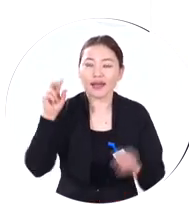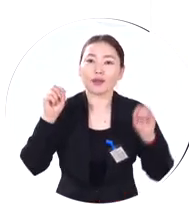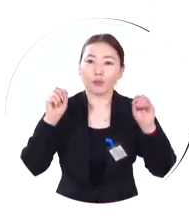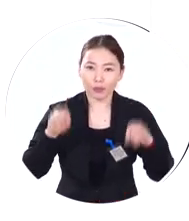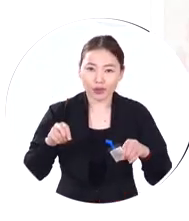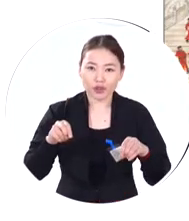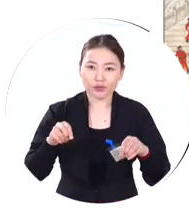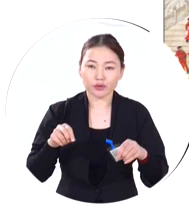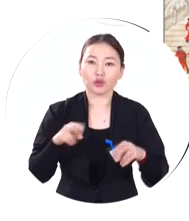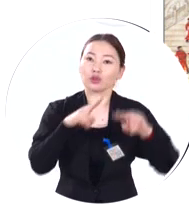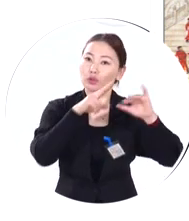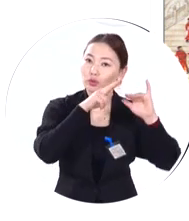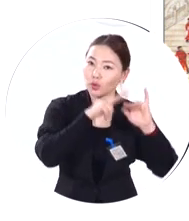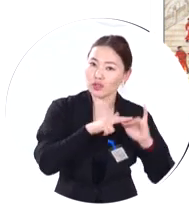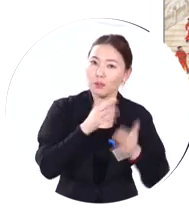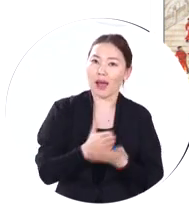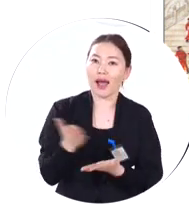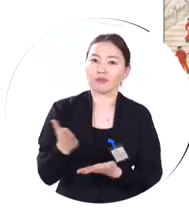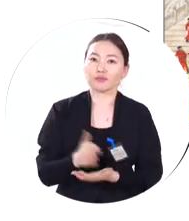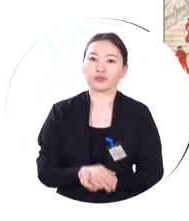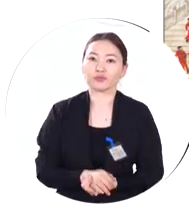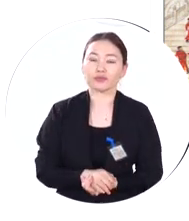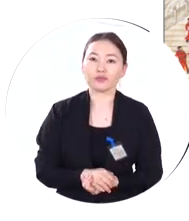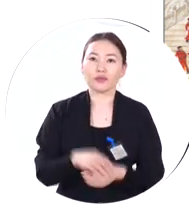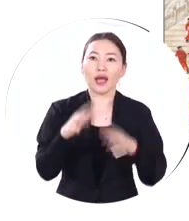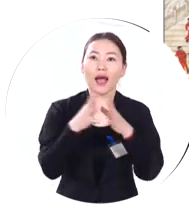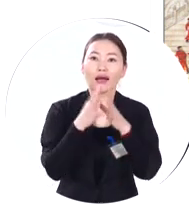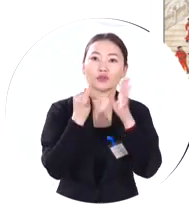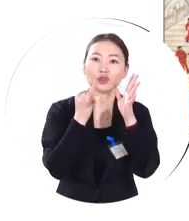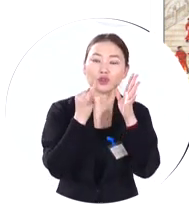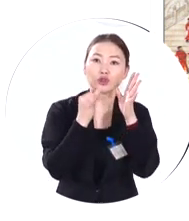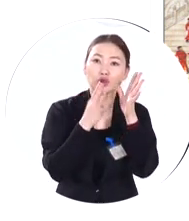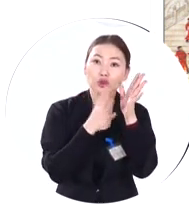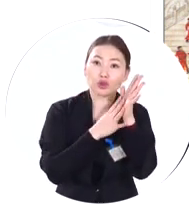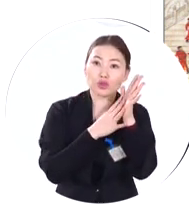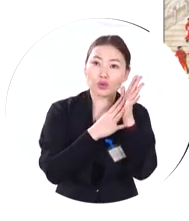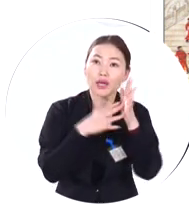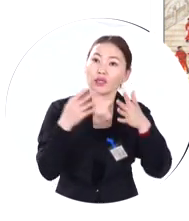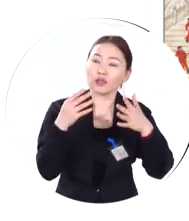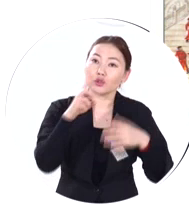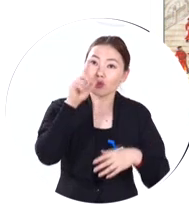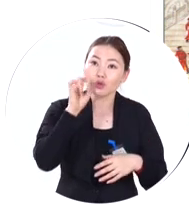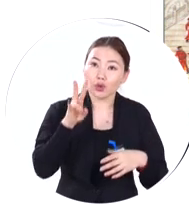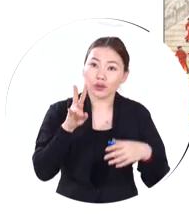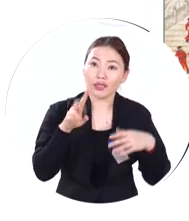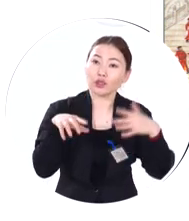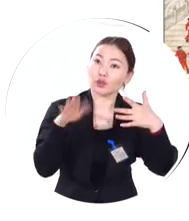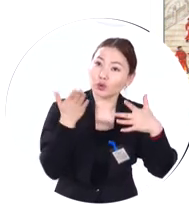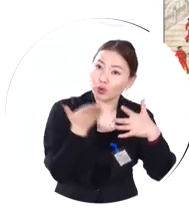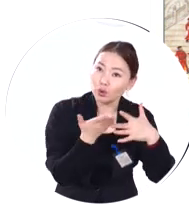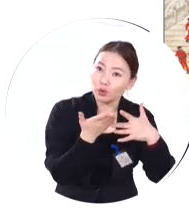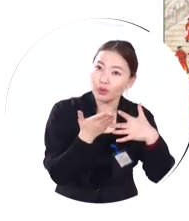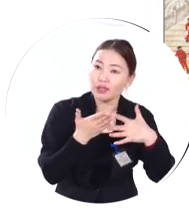өөрчлөгджээ. 19-р зууны дунд үеэс 19-р зууны сүүлч үед Монгол орн хагас колони шинжтэй болсон. Энэ үед Монгол